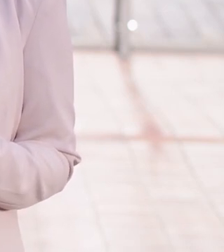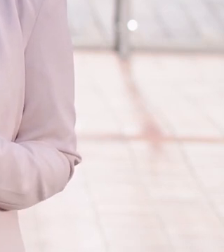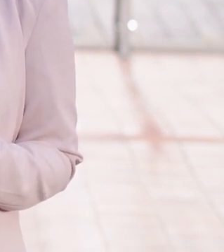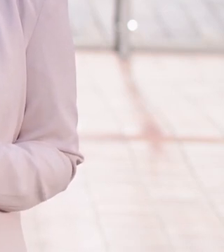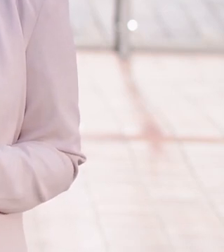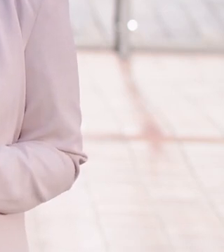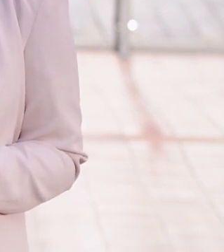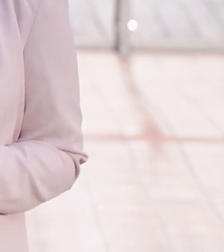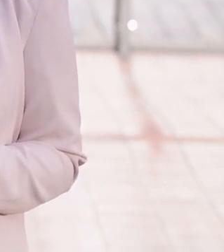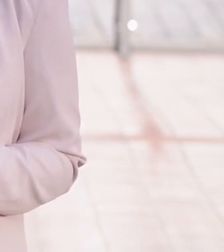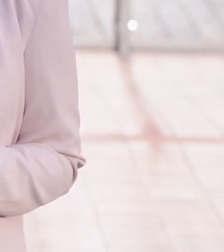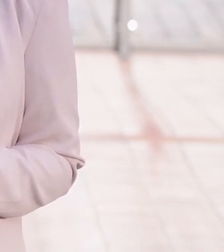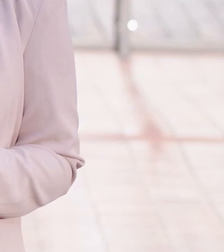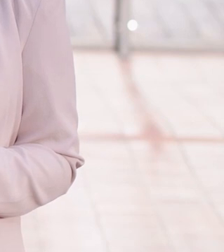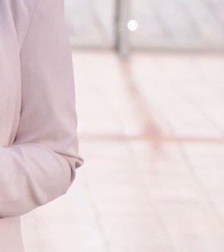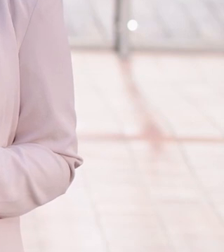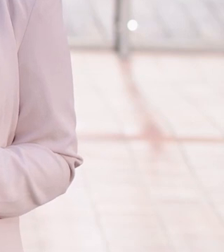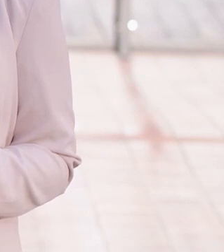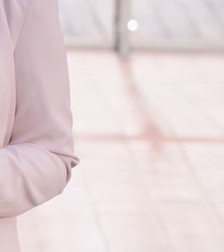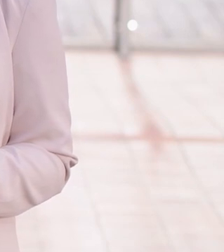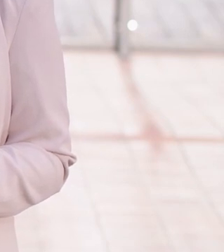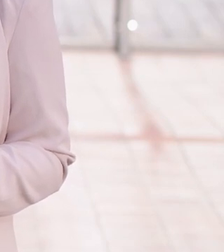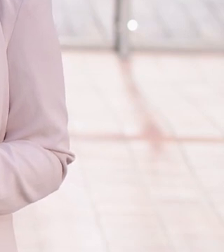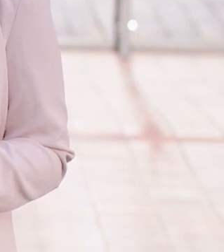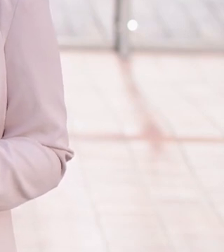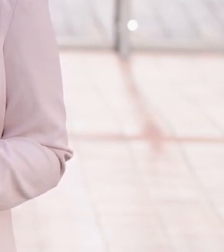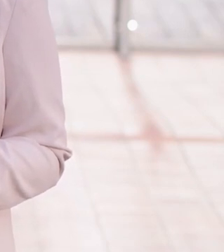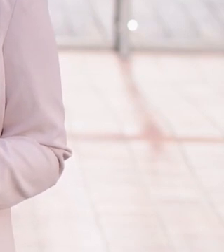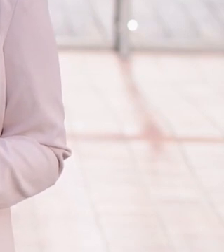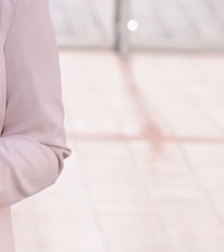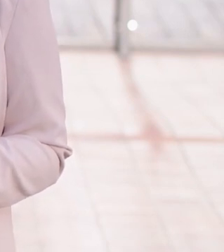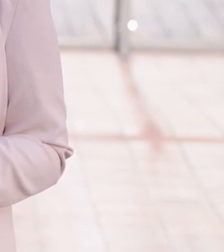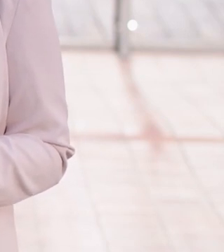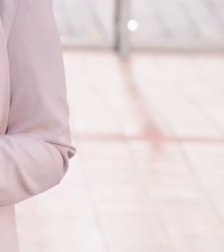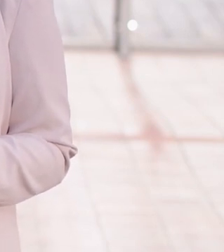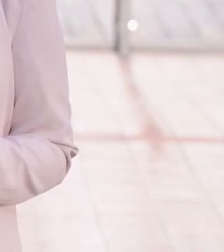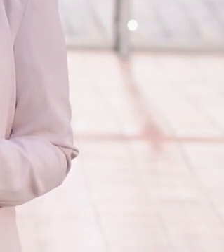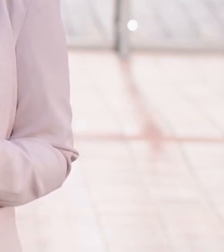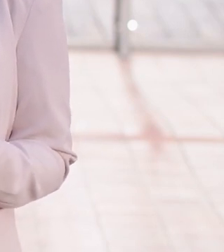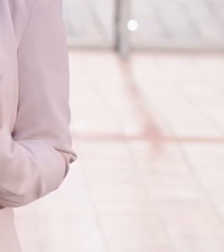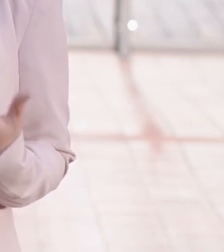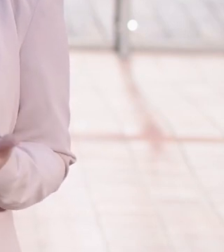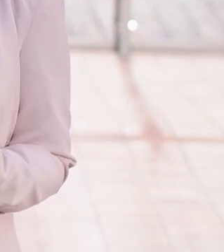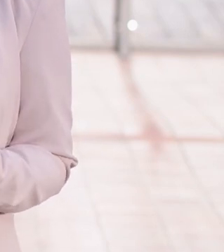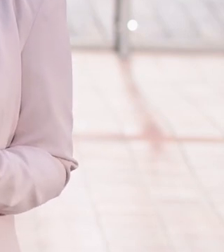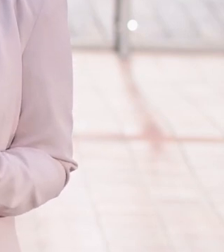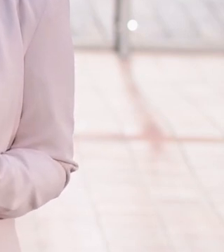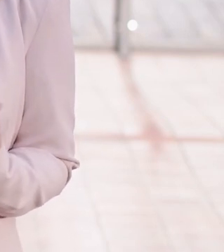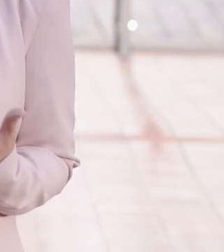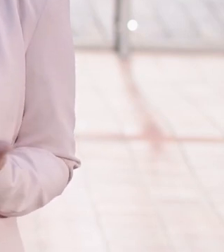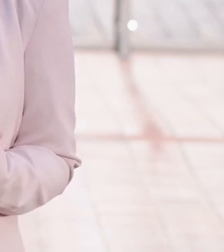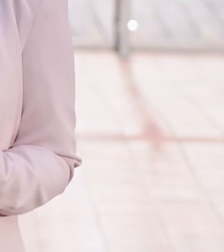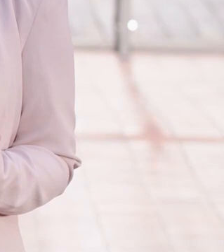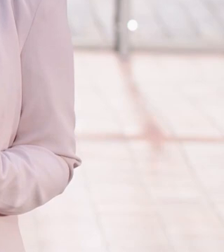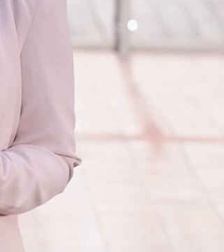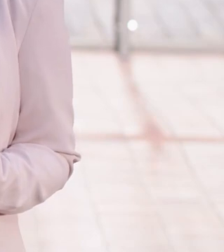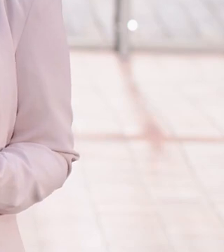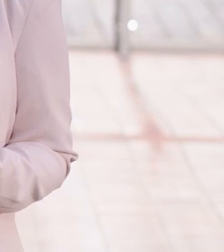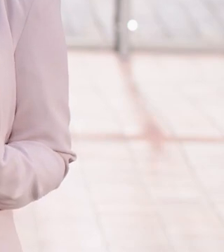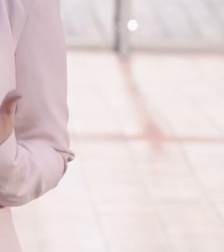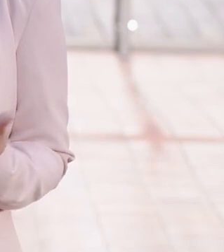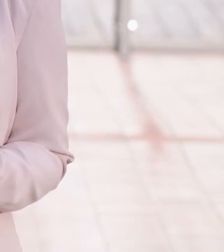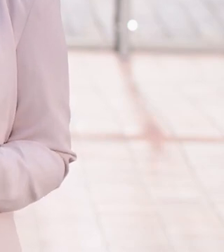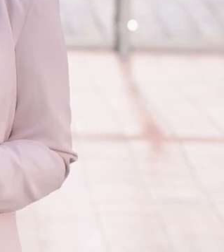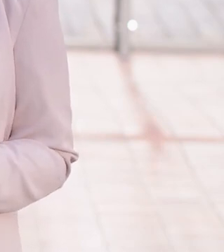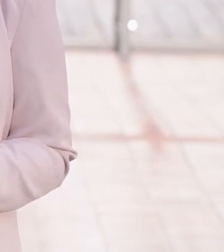aby wzmacniać kompetencje naszych studentów w obszarze takiego ogólnego dobrostanu i dobrego